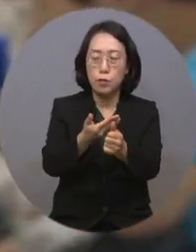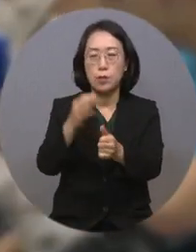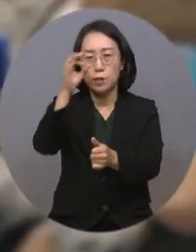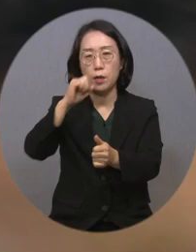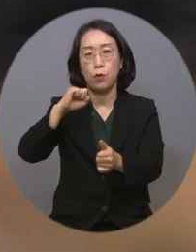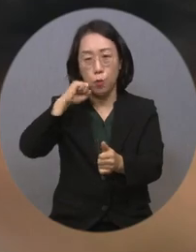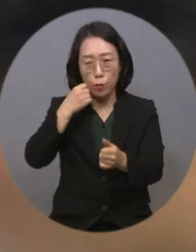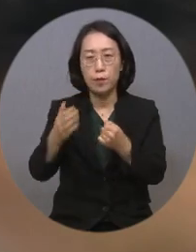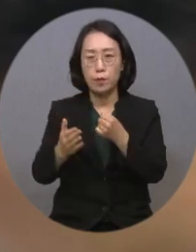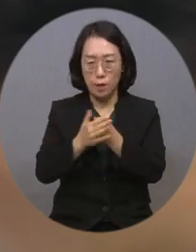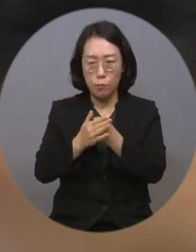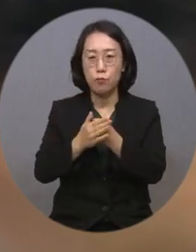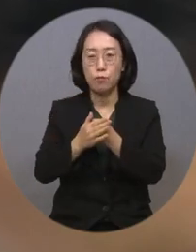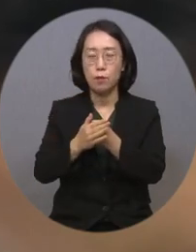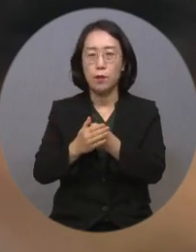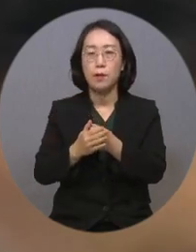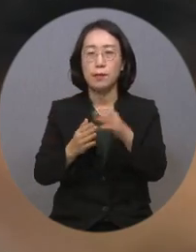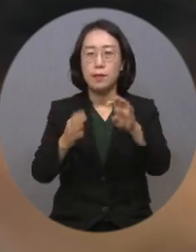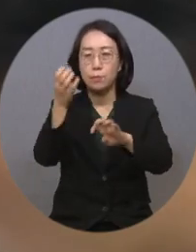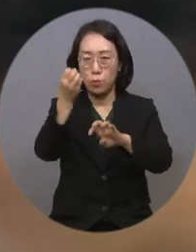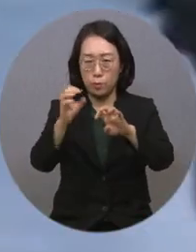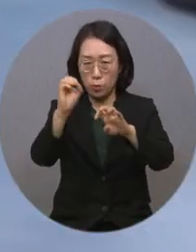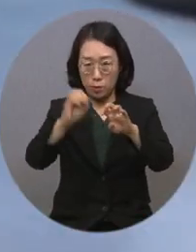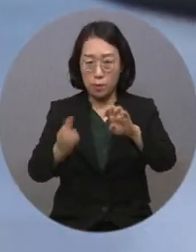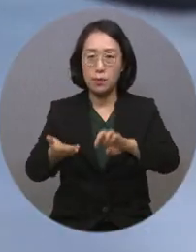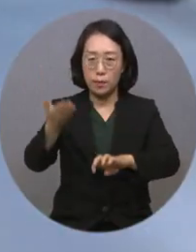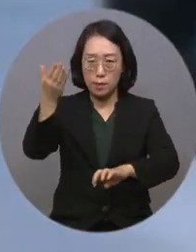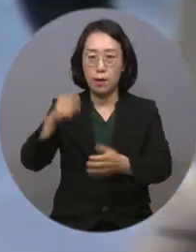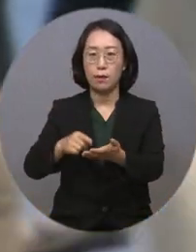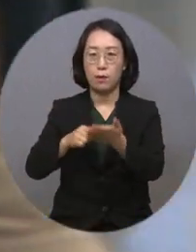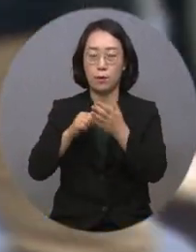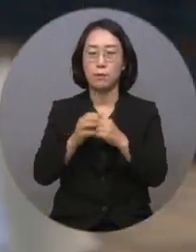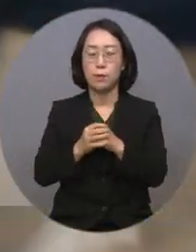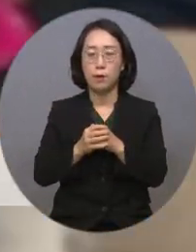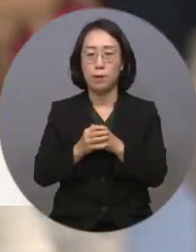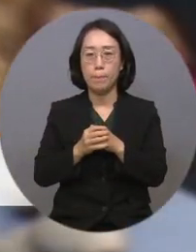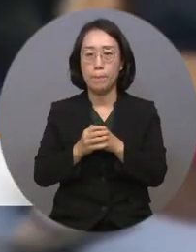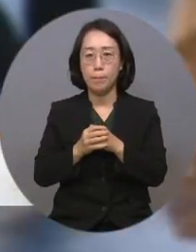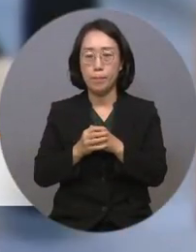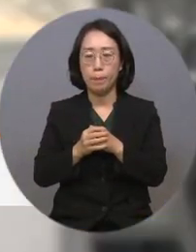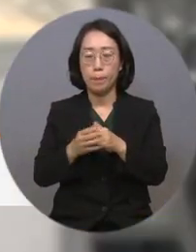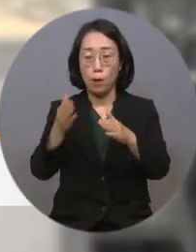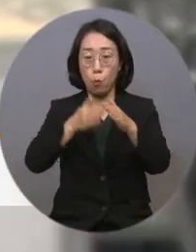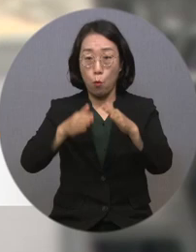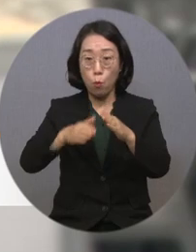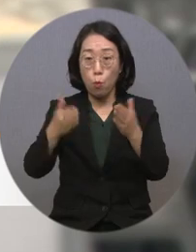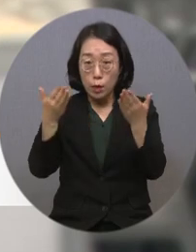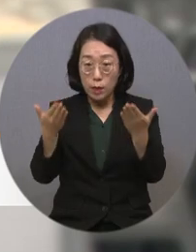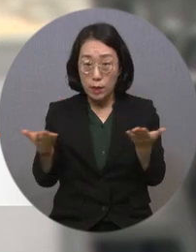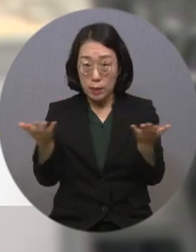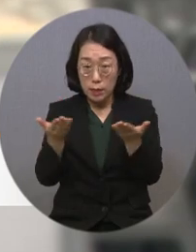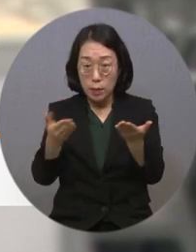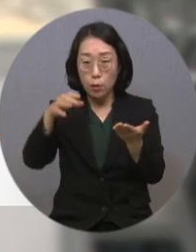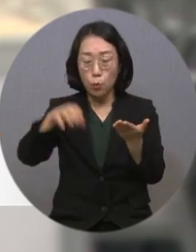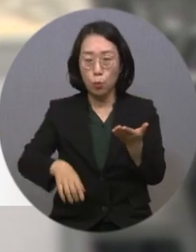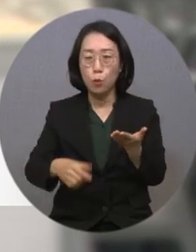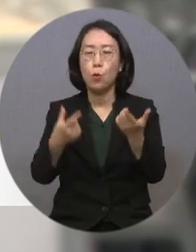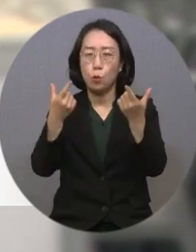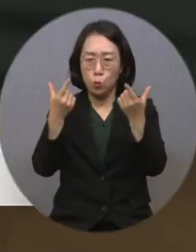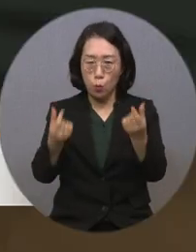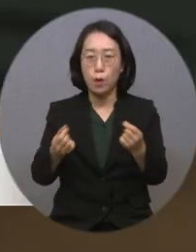42.3% 로 가장 높은 비율을 차지했습니다 공공 부문에서도 문제는 반복돼